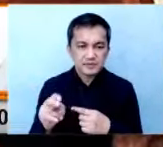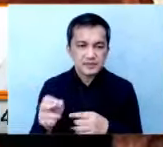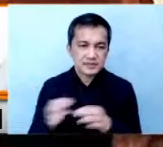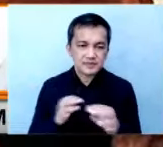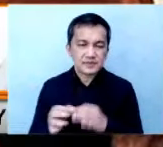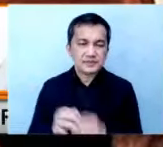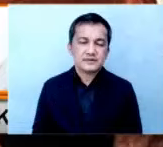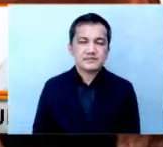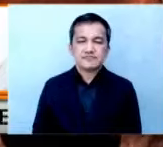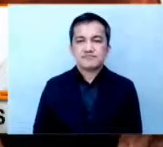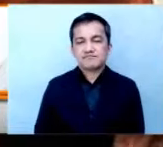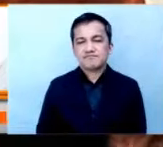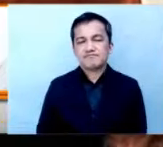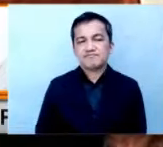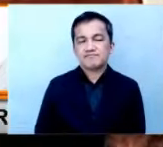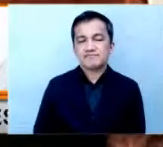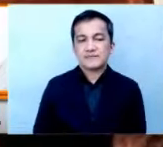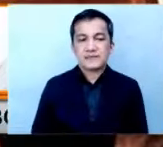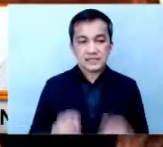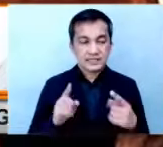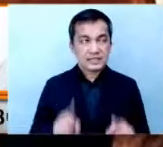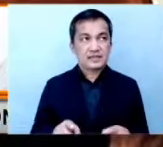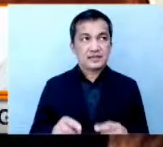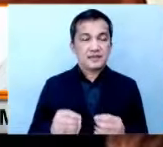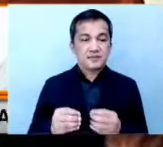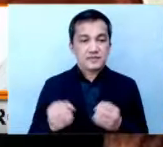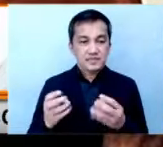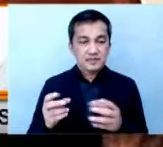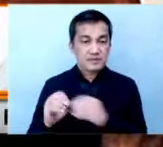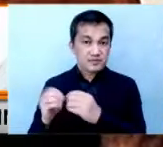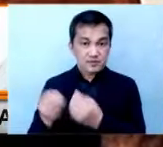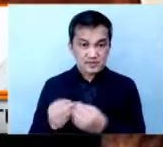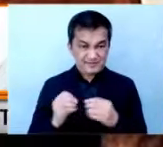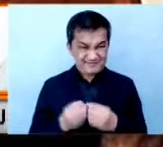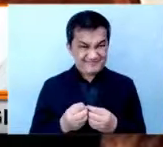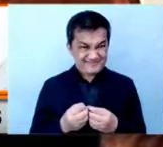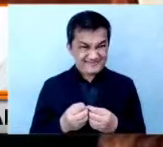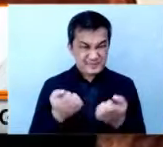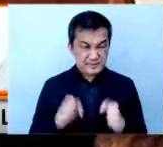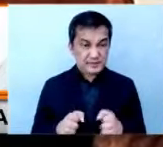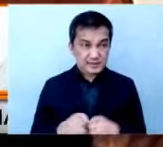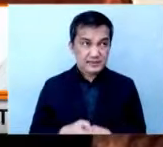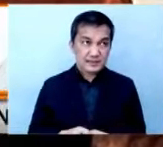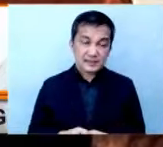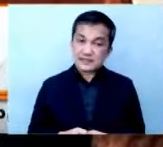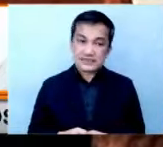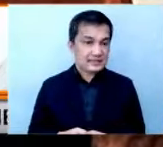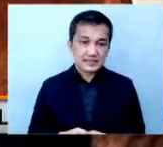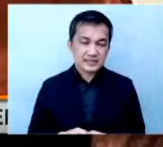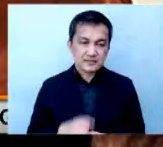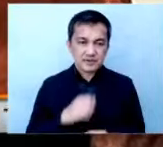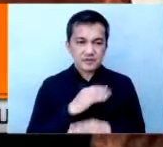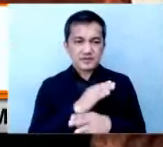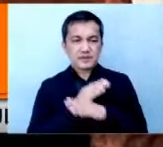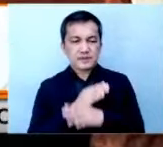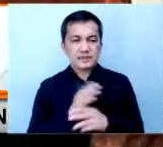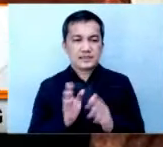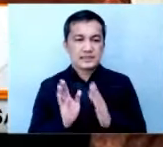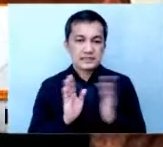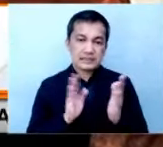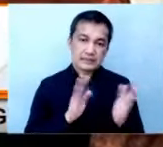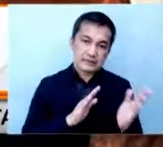nangyayari kasi, most of the organizers and you know yung events kasi hindi talaga maiiwasan yung mga delays sa